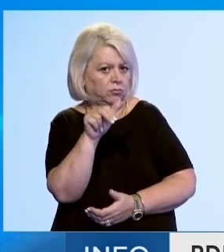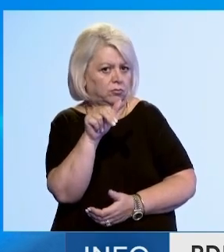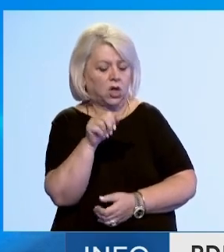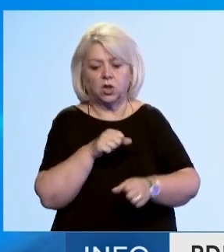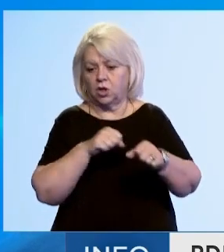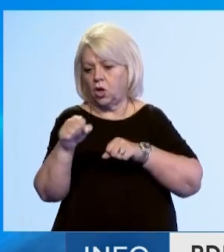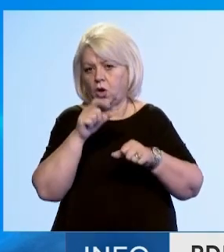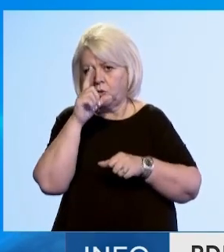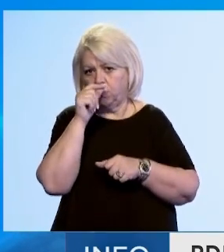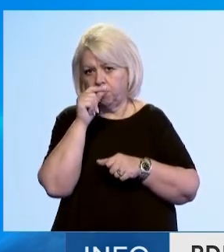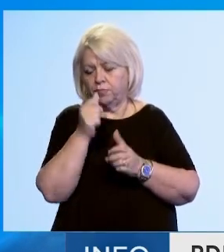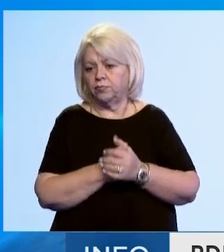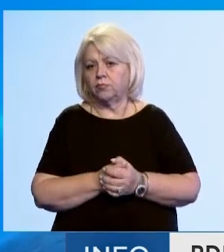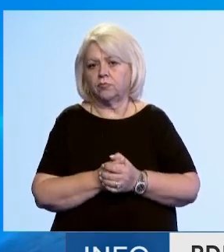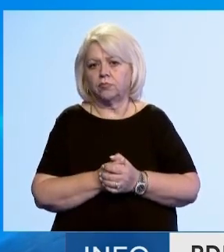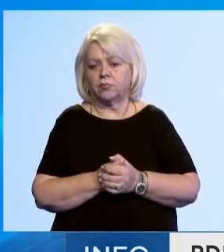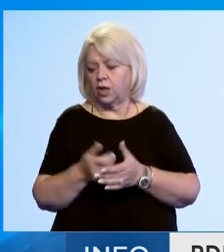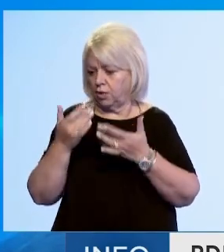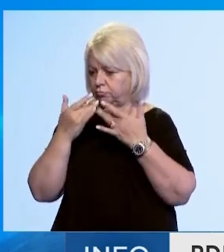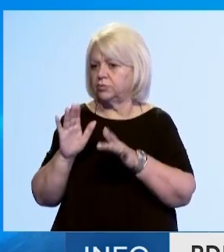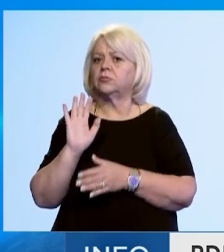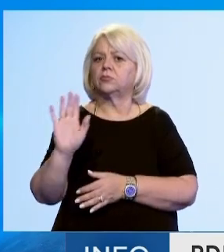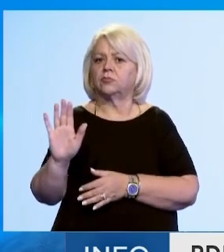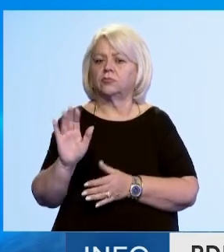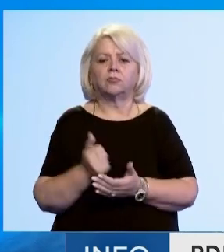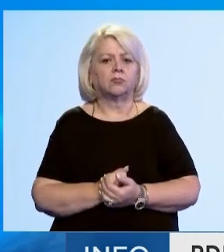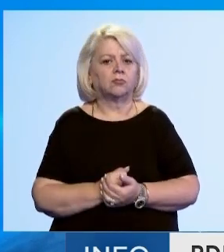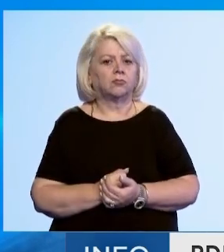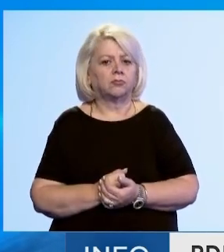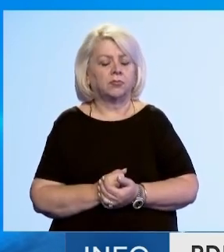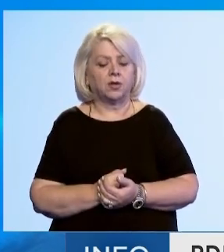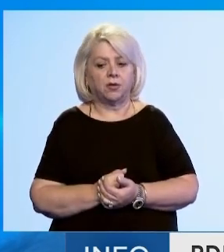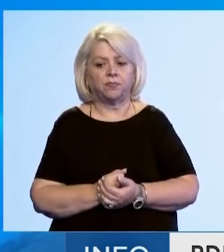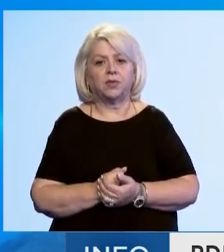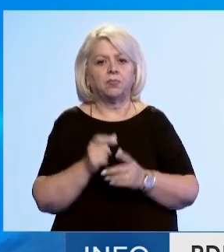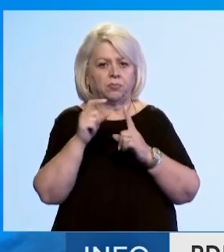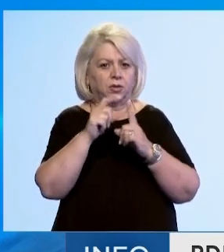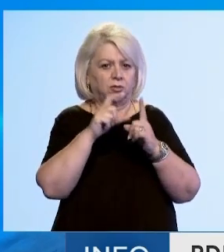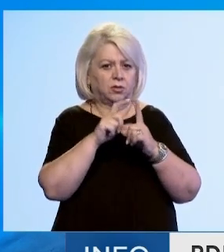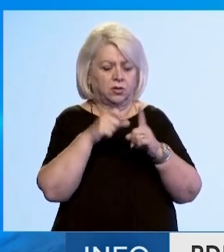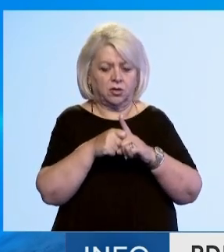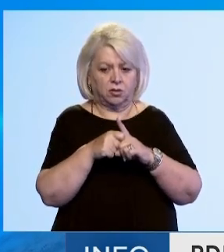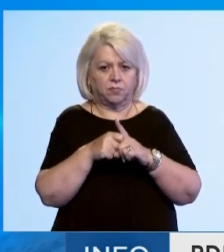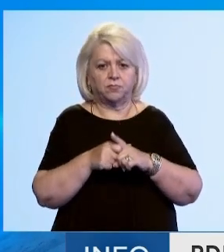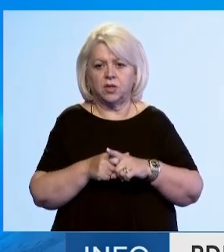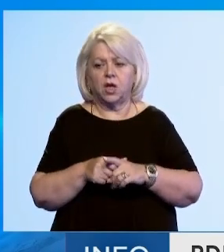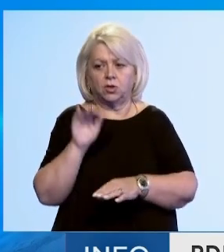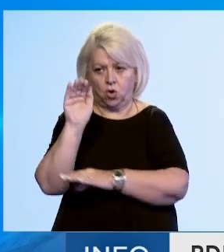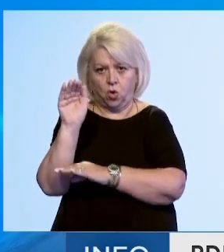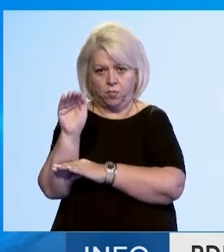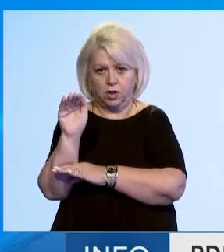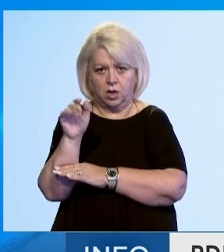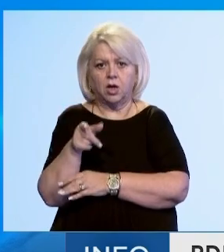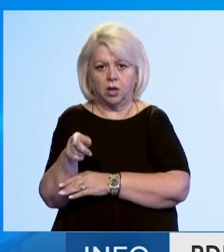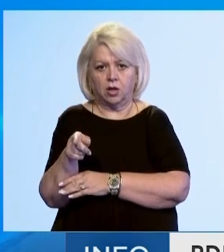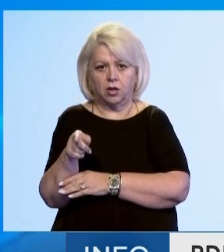drejtorët komunale kanë ofruar dorëheqjen e tyre, megjithatë Partia Demokratike ka nxjerrë një komunikate të